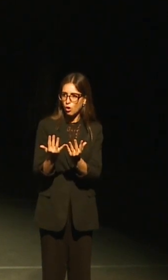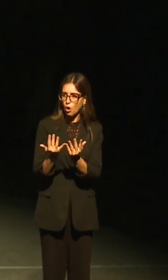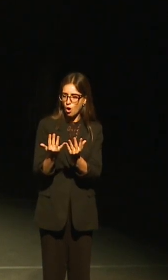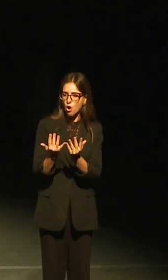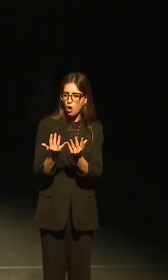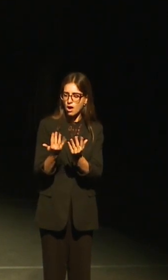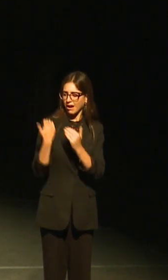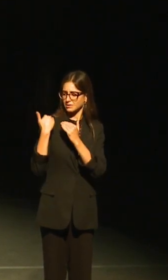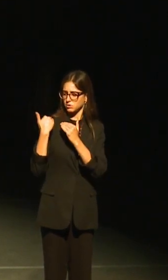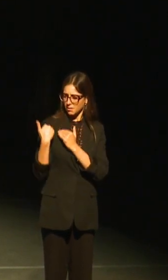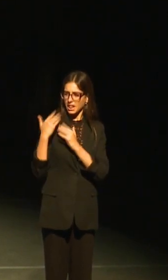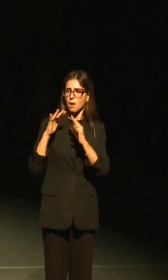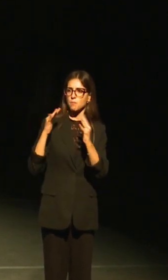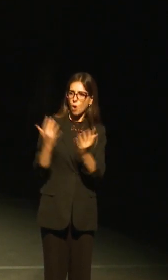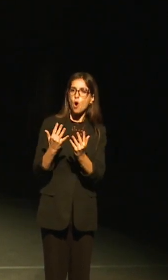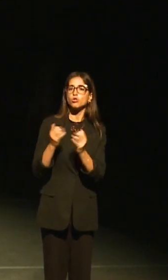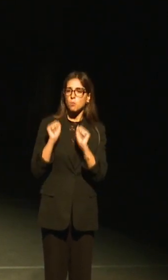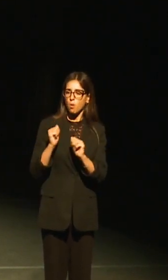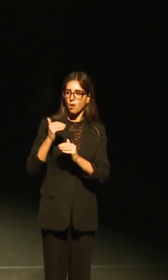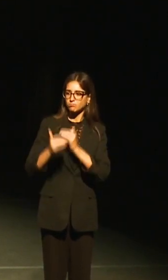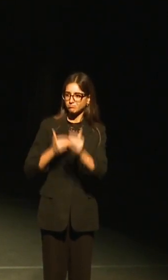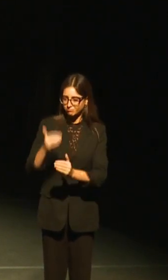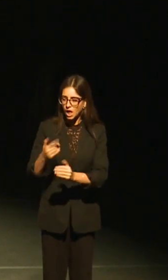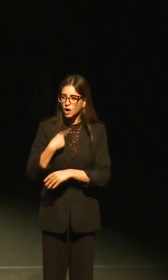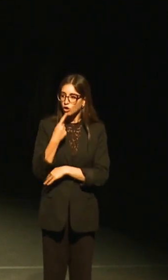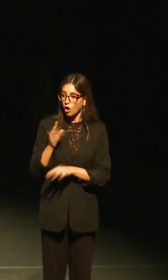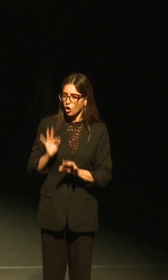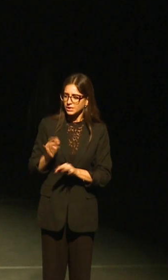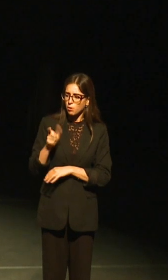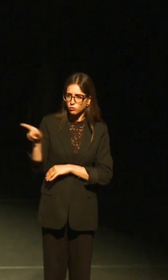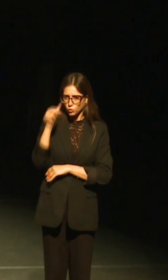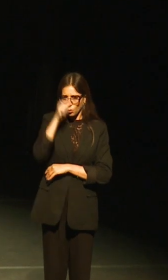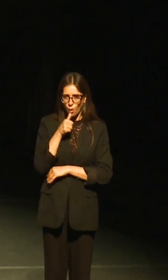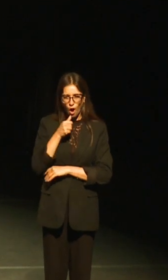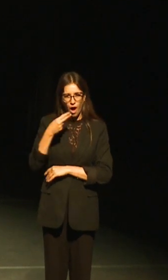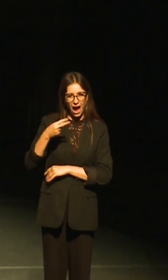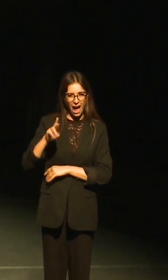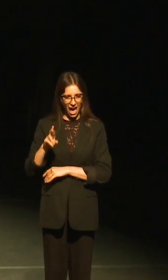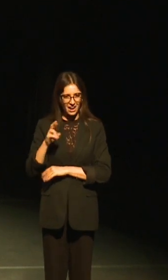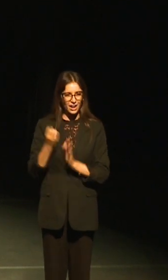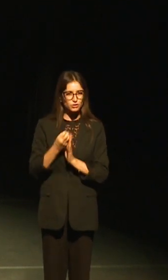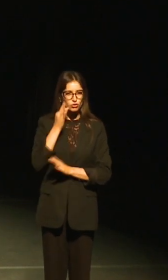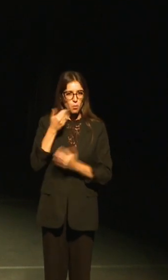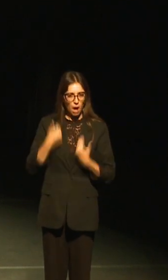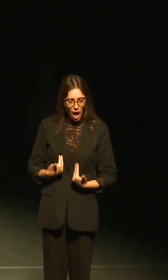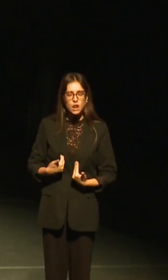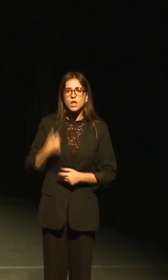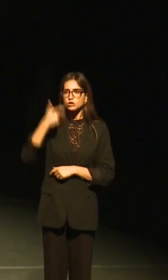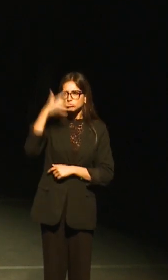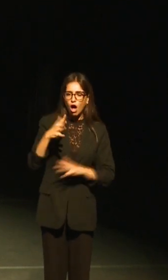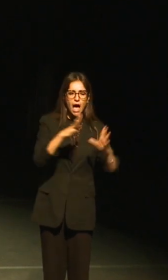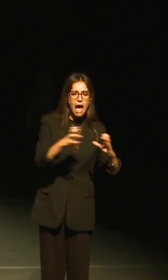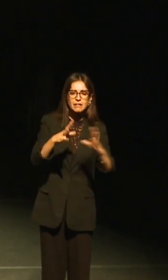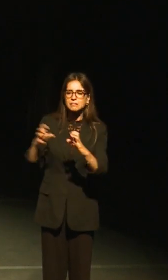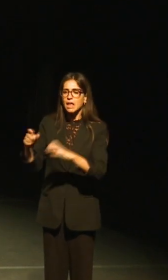avanti andare avanti sai perché lo dico perché 10 anni fa Ivan tu lo ricordi molte aziende dicevano noi vogliamo fare facciamo